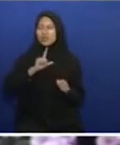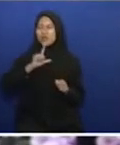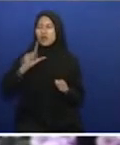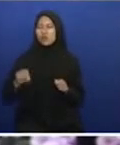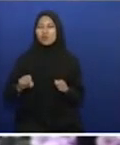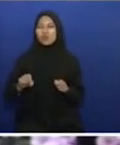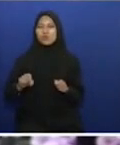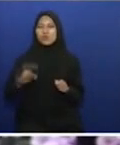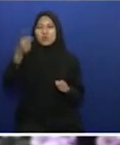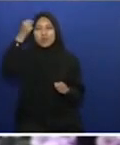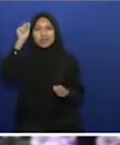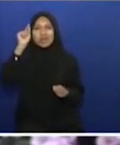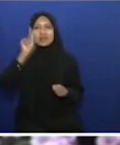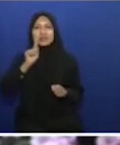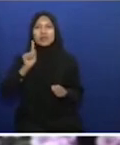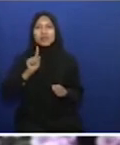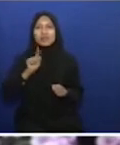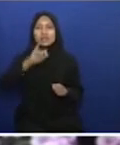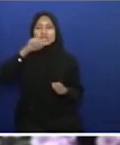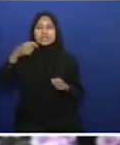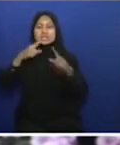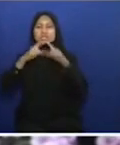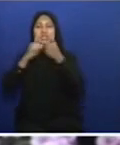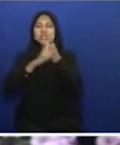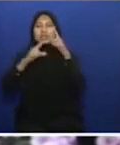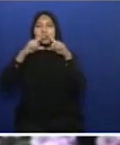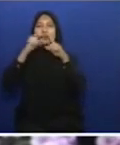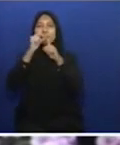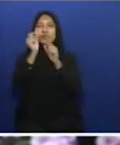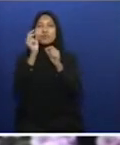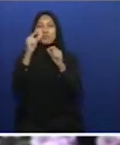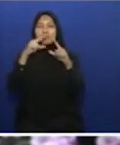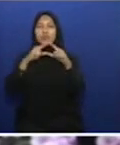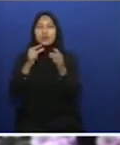Kuliahnya di Jayapura, di Universitas Cendrawasih.